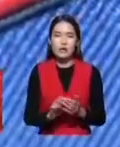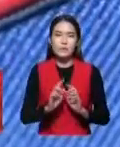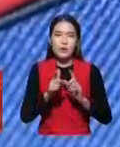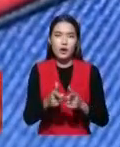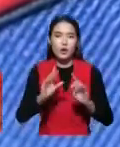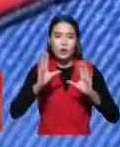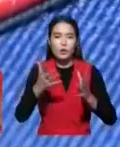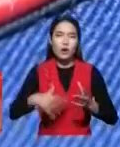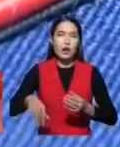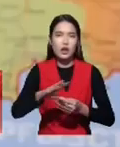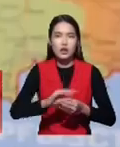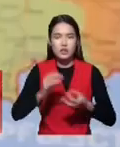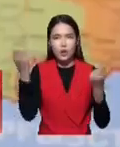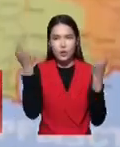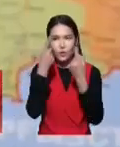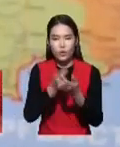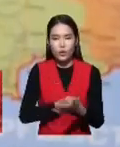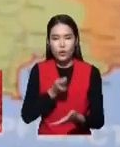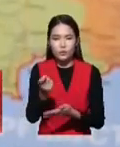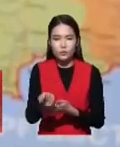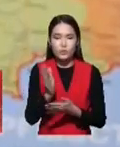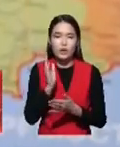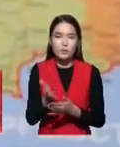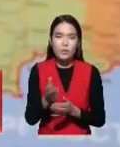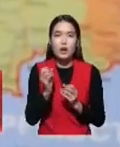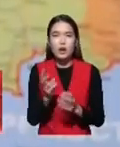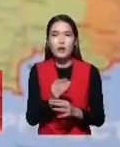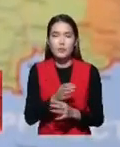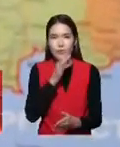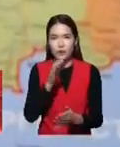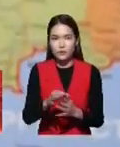Істің барлық мән-жайларын зерделуге бағытталған сотқа дейінгі тергеу